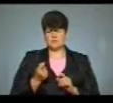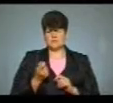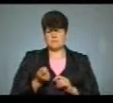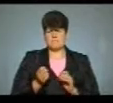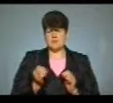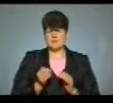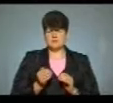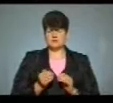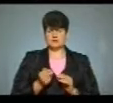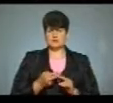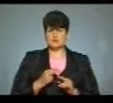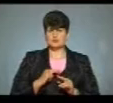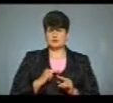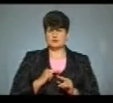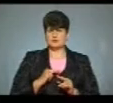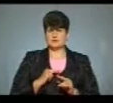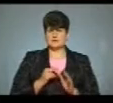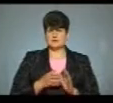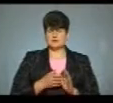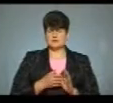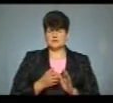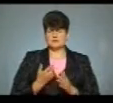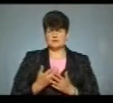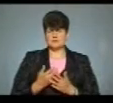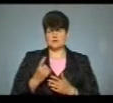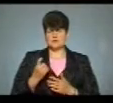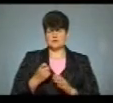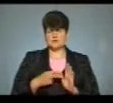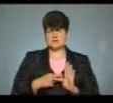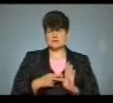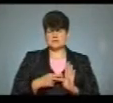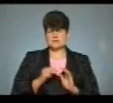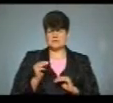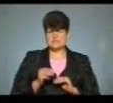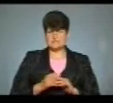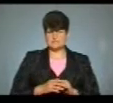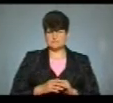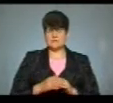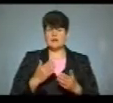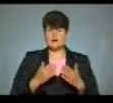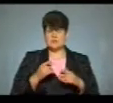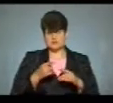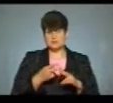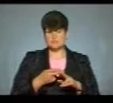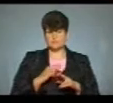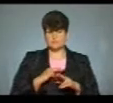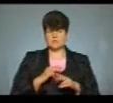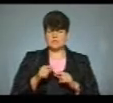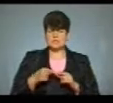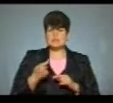компенсували, тобто не докомпенсували десь 107 тисяч. Але вони докомпенсують